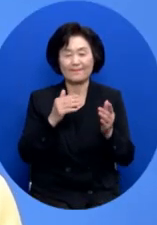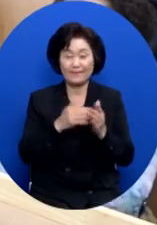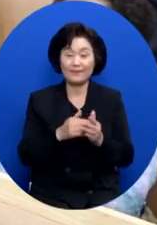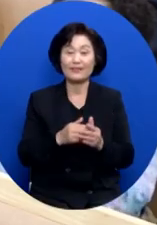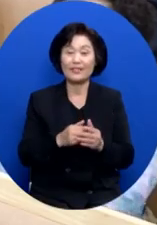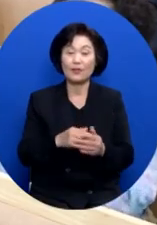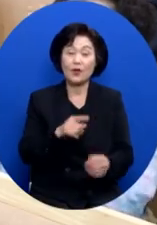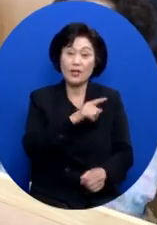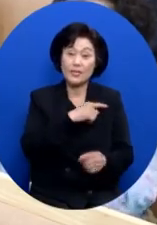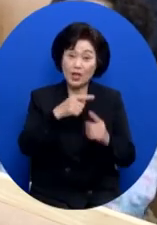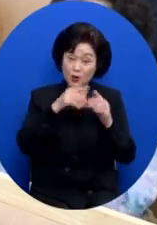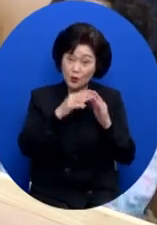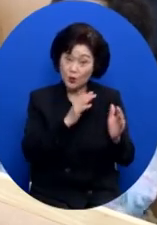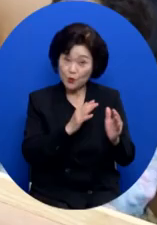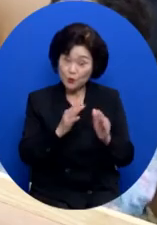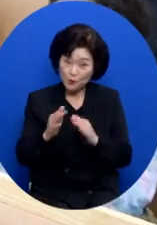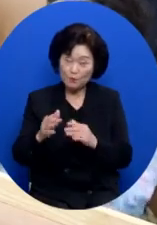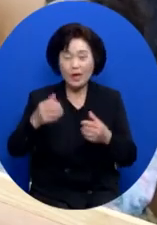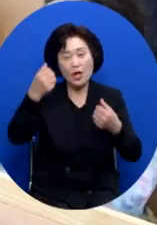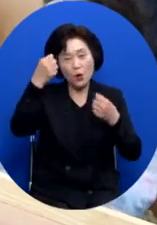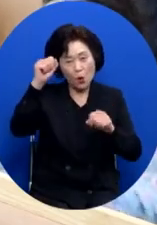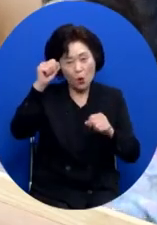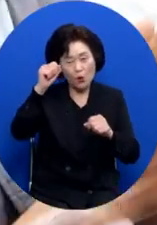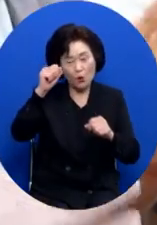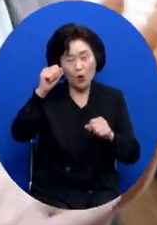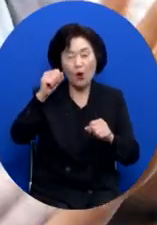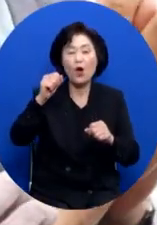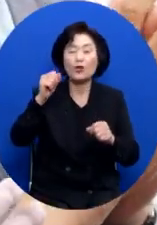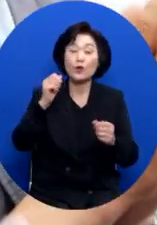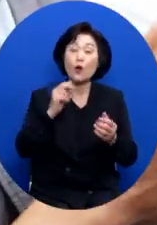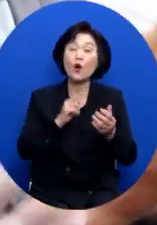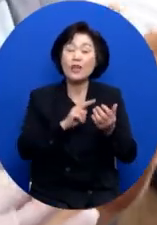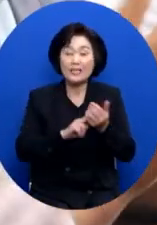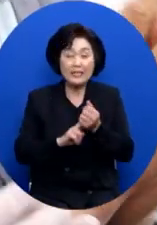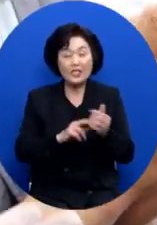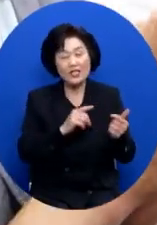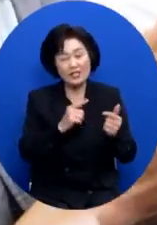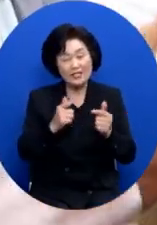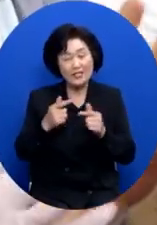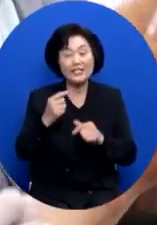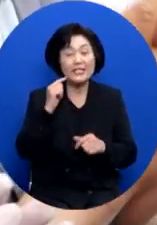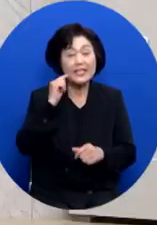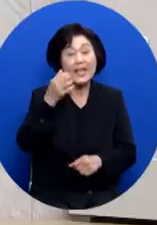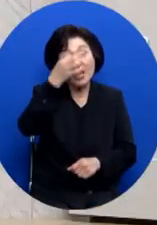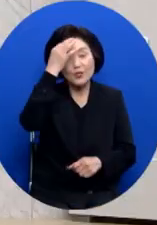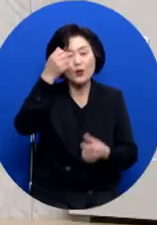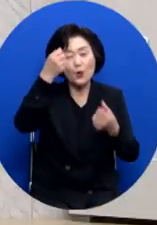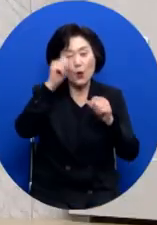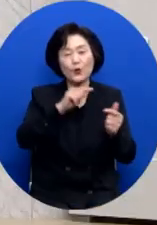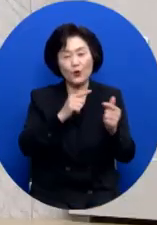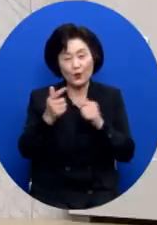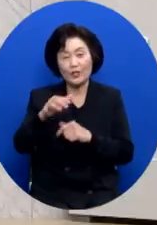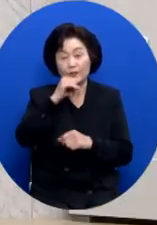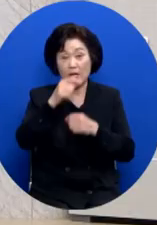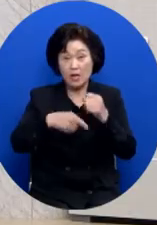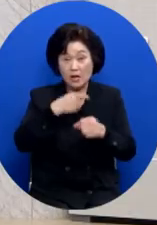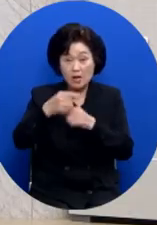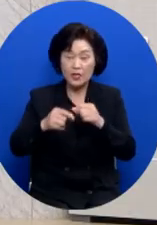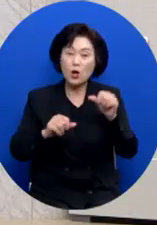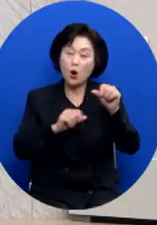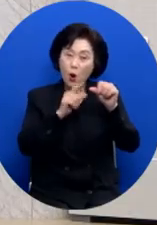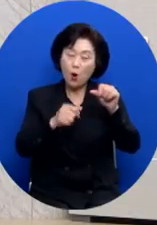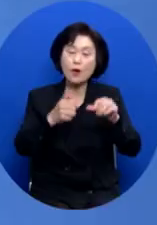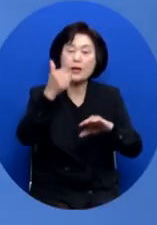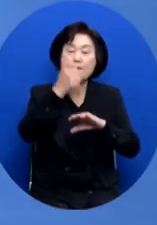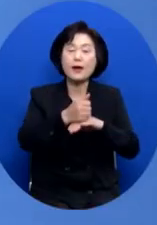구례 제1교회에서 준비한 공연과 미라클 예술단 공연이 진행됐습니다. 구례 제1교회는 매년 5월 마지막 주